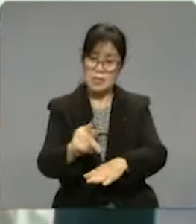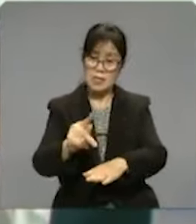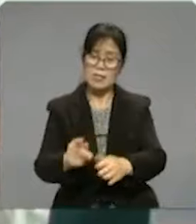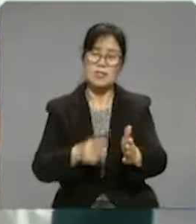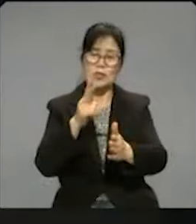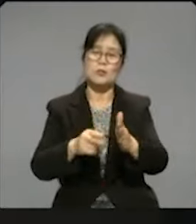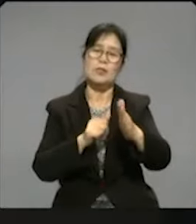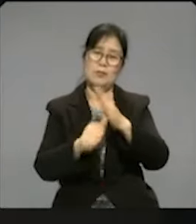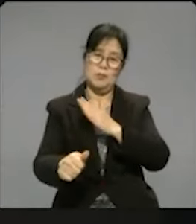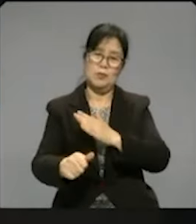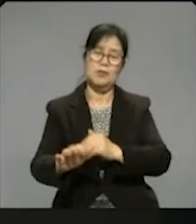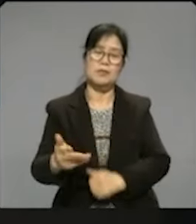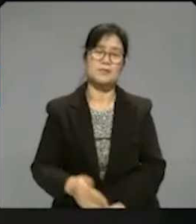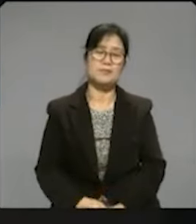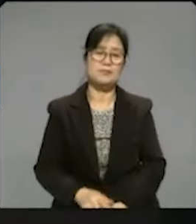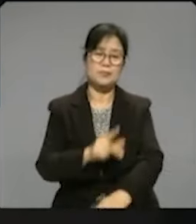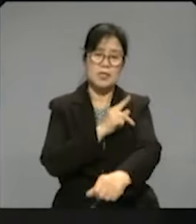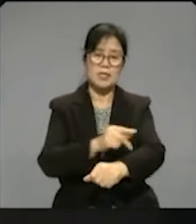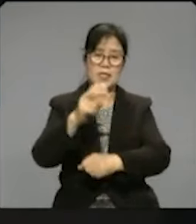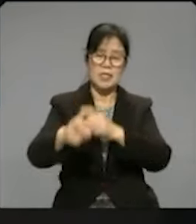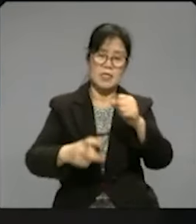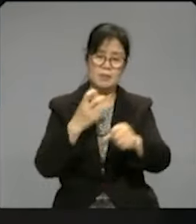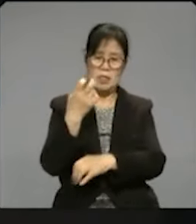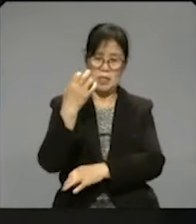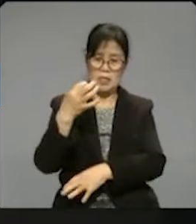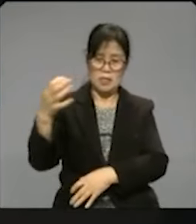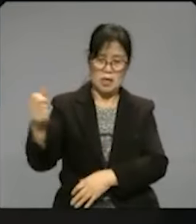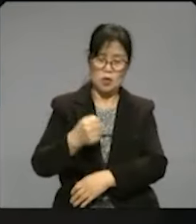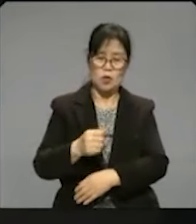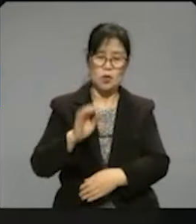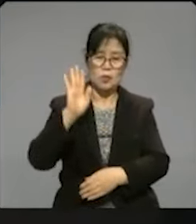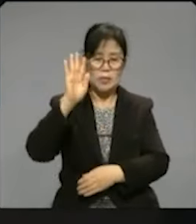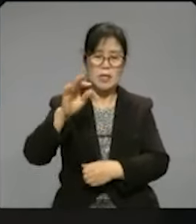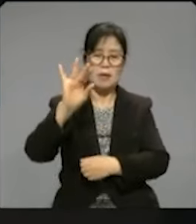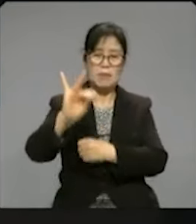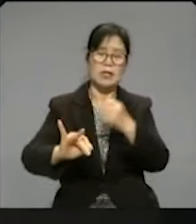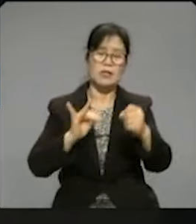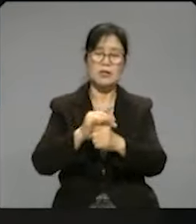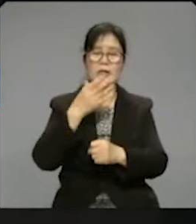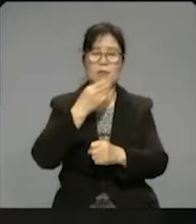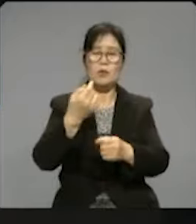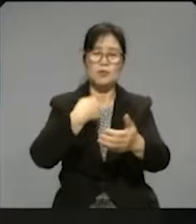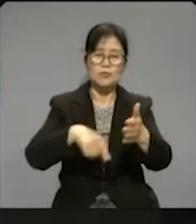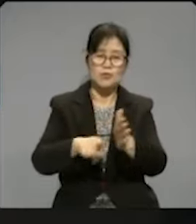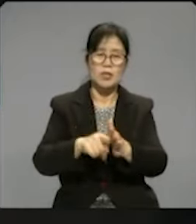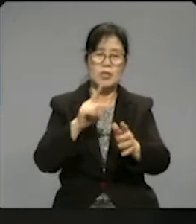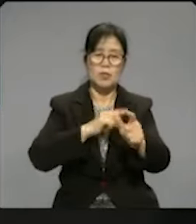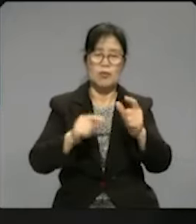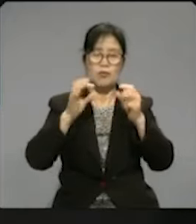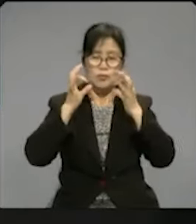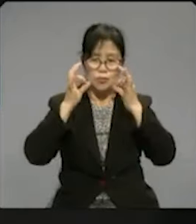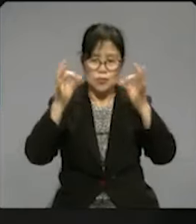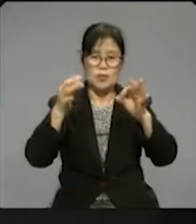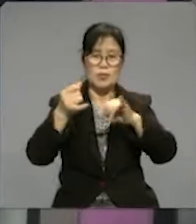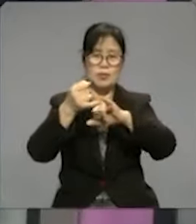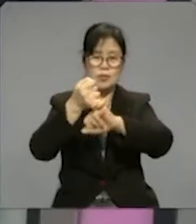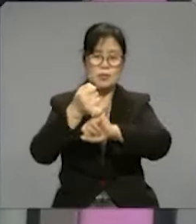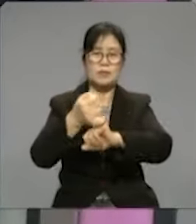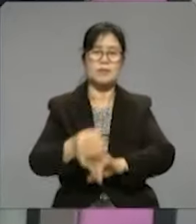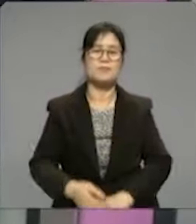잡았습니다. KTX 20년의 가치를 바탕으로 미래 100년의 행복을 위해 더욱 노력할 것을